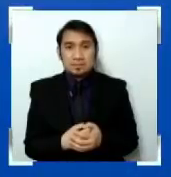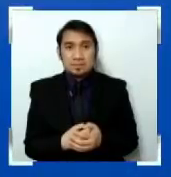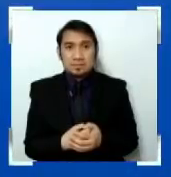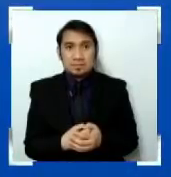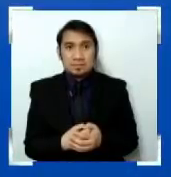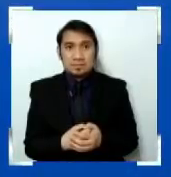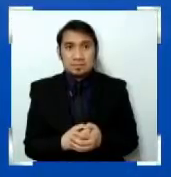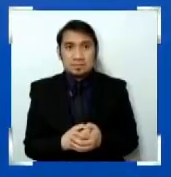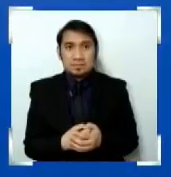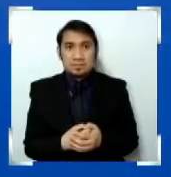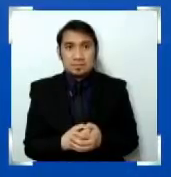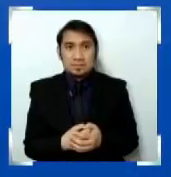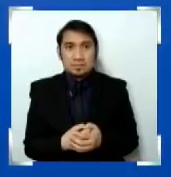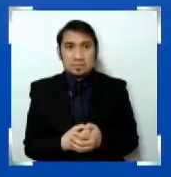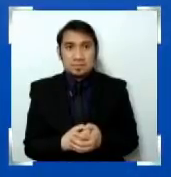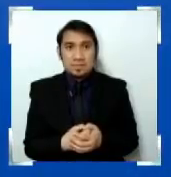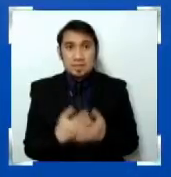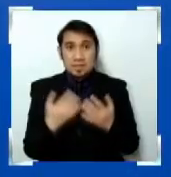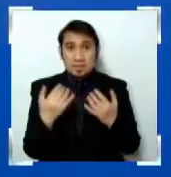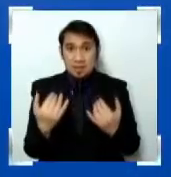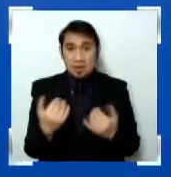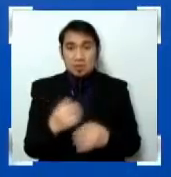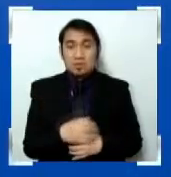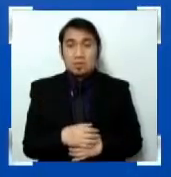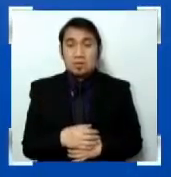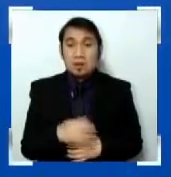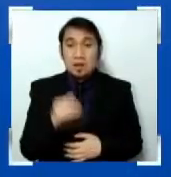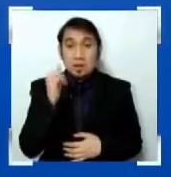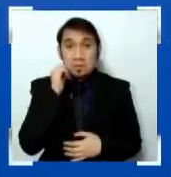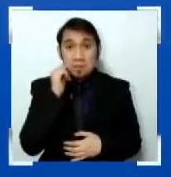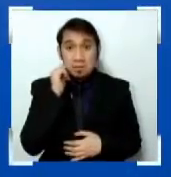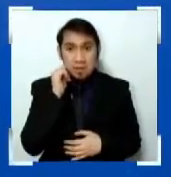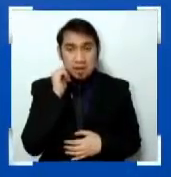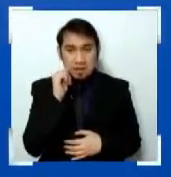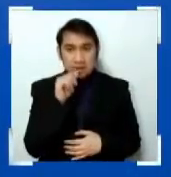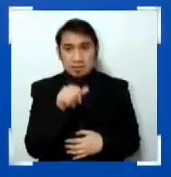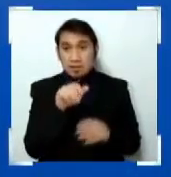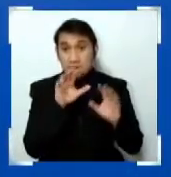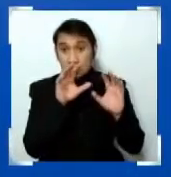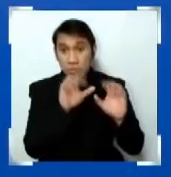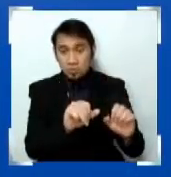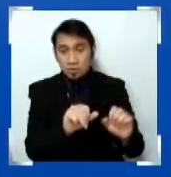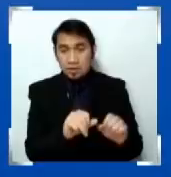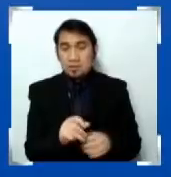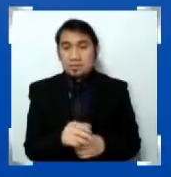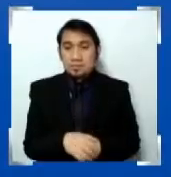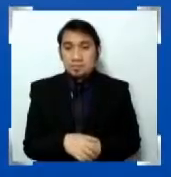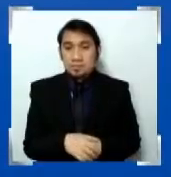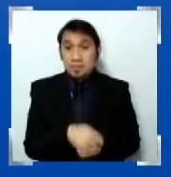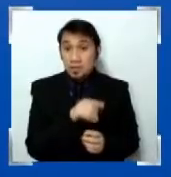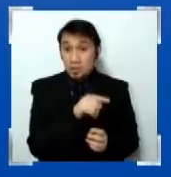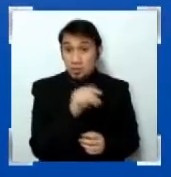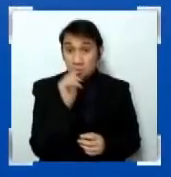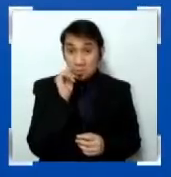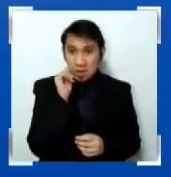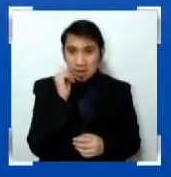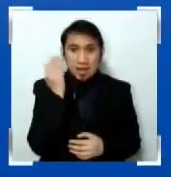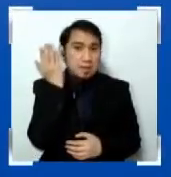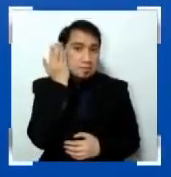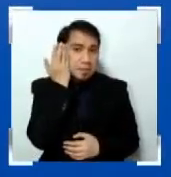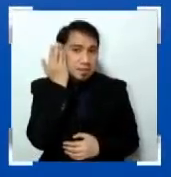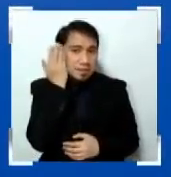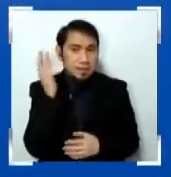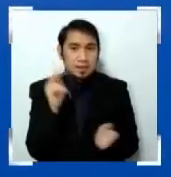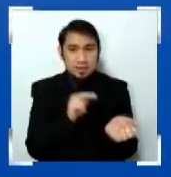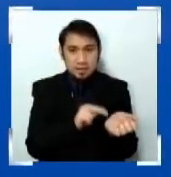Walang kawala ang isang babae sa ikinasang entrapment operation ng Pasay Police. Ang suspect, nagpapanggap na nurse para makapagbenta